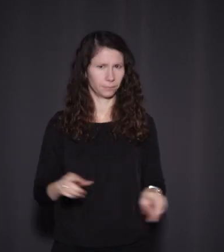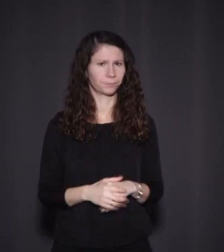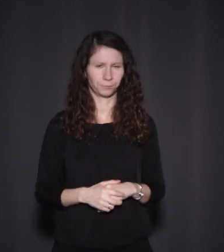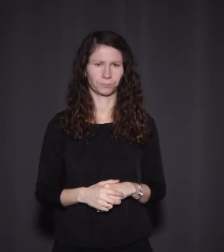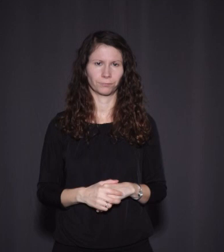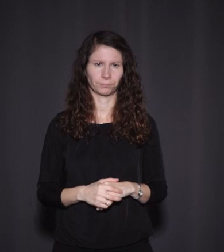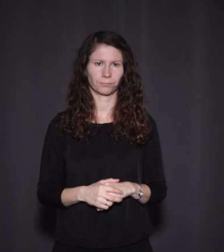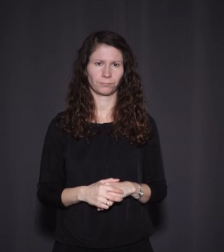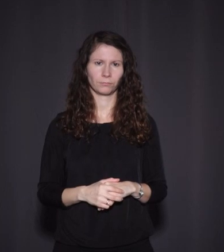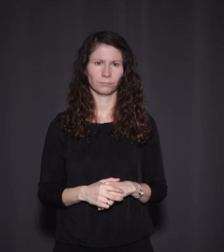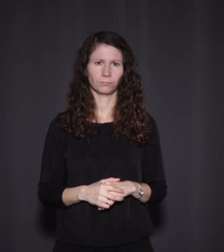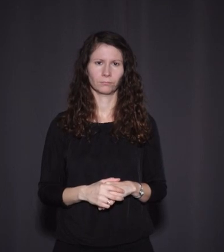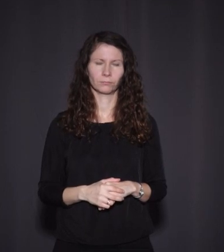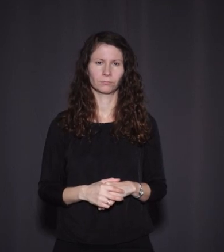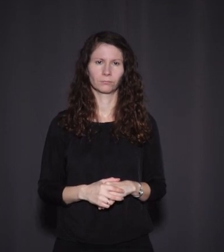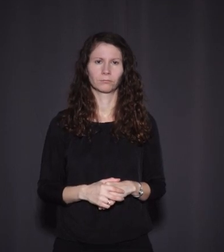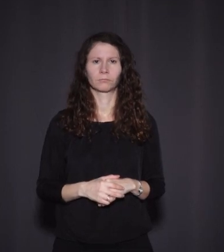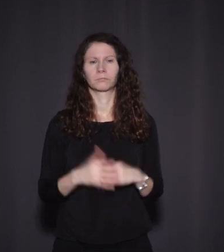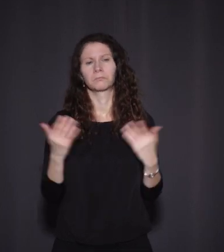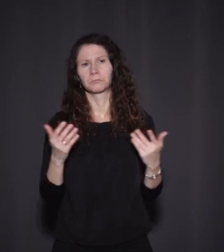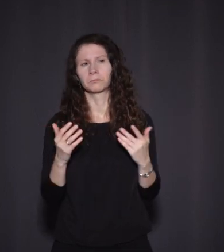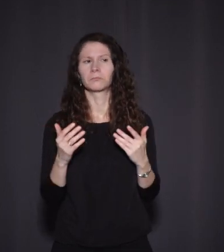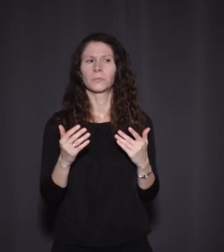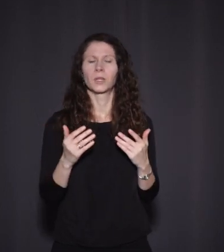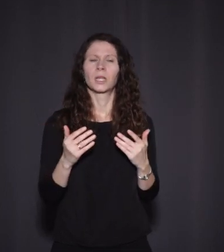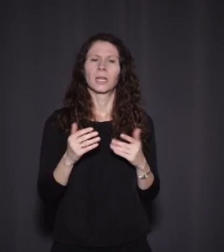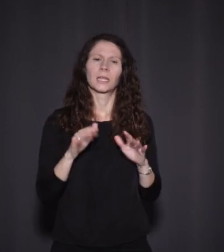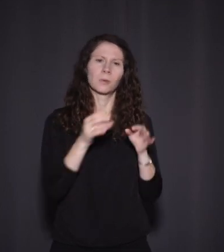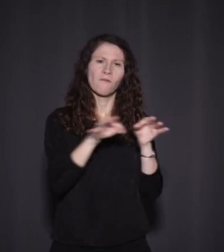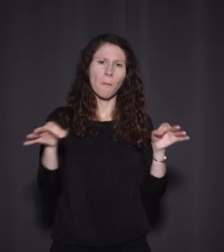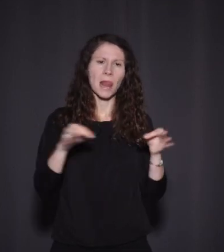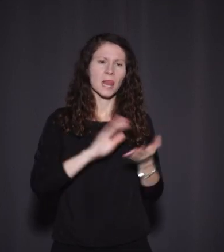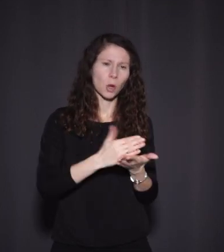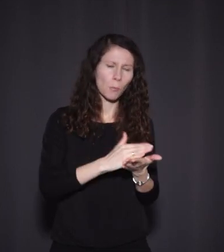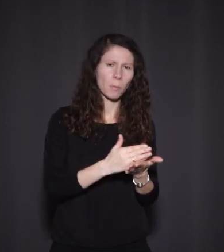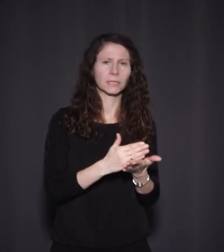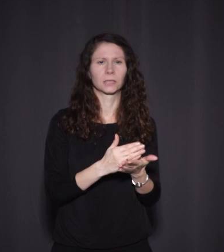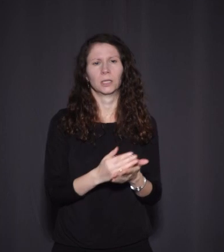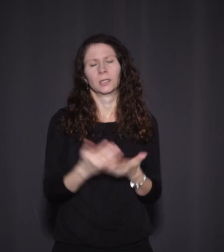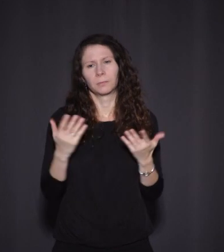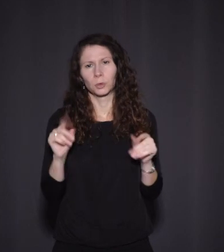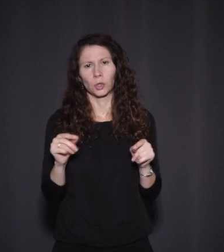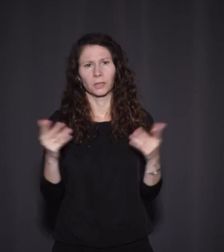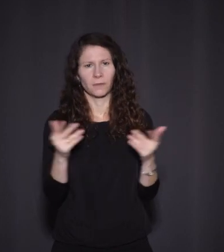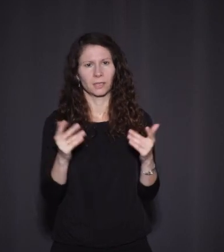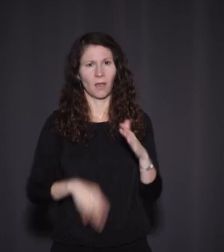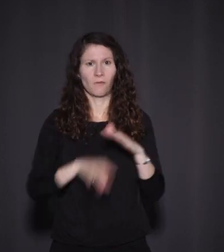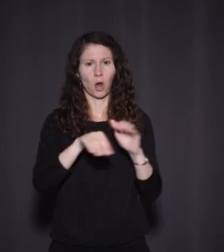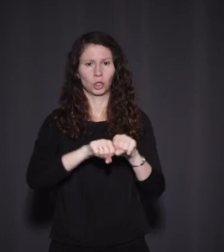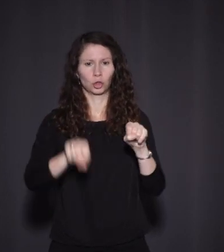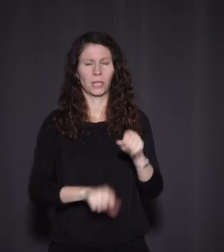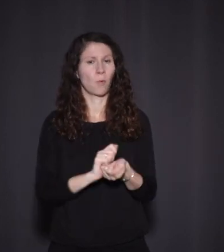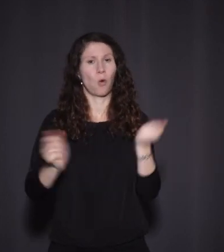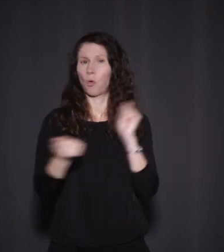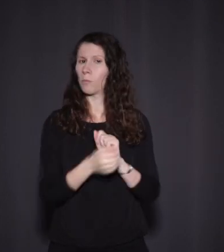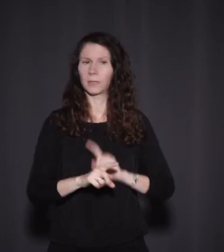ist teilweise ein Hinweis auf einen Formelkompromiss. An dieser Stelle ist es die klare Zielstellung, dass man nicht sagt, wir stülpen das ganze System um. Das möchte auch